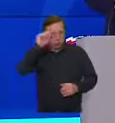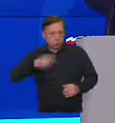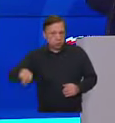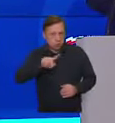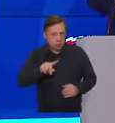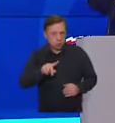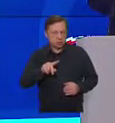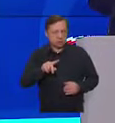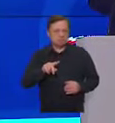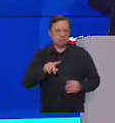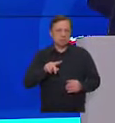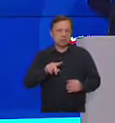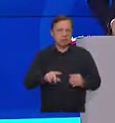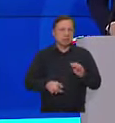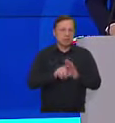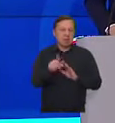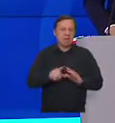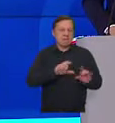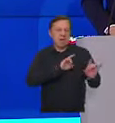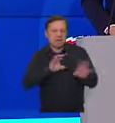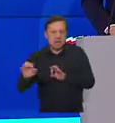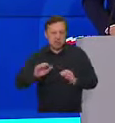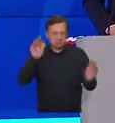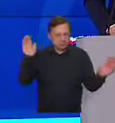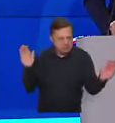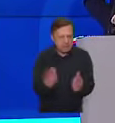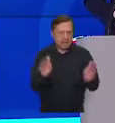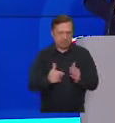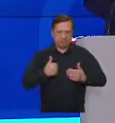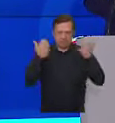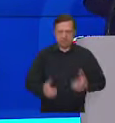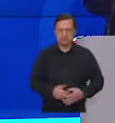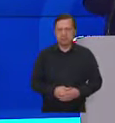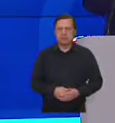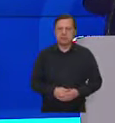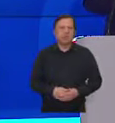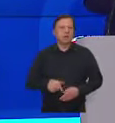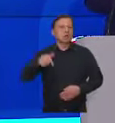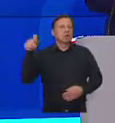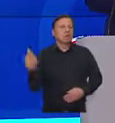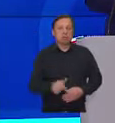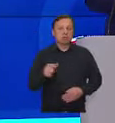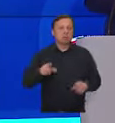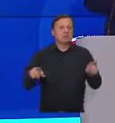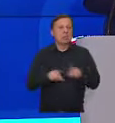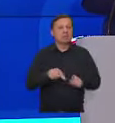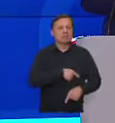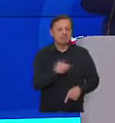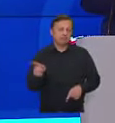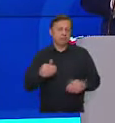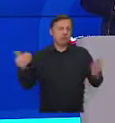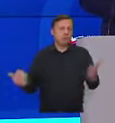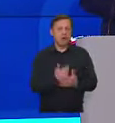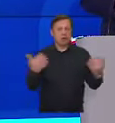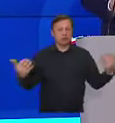do skutków pandemii. Musimy też zacząć przystosowywać się do nowej